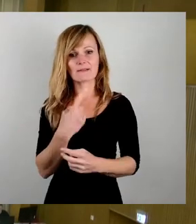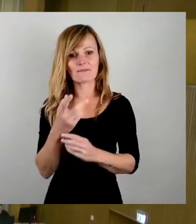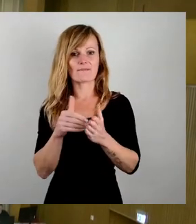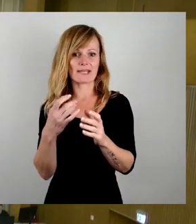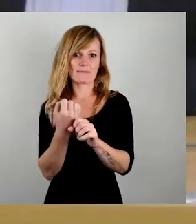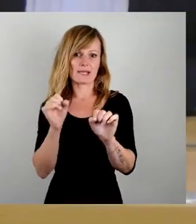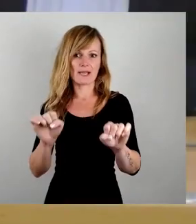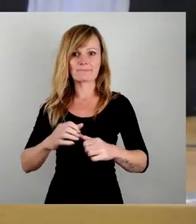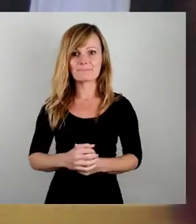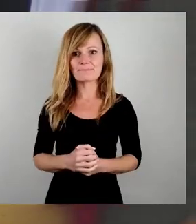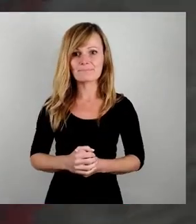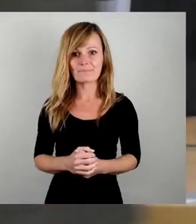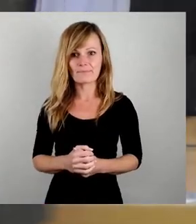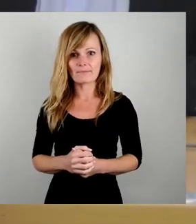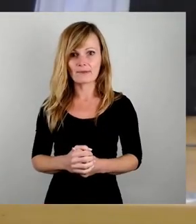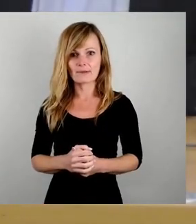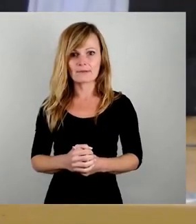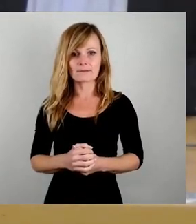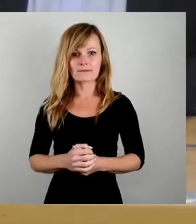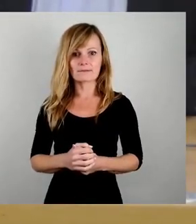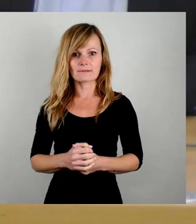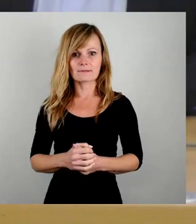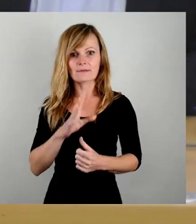Denn wir haben noch jede Menge Holz vor uns